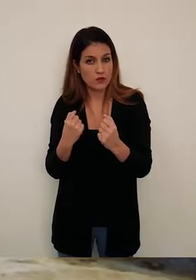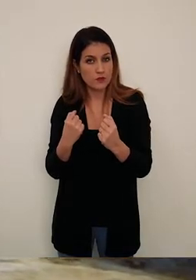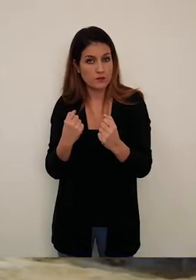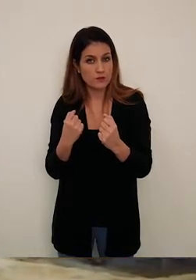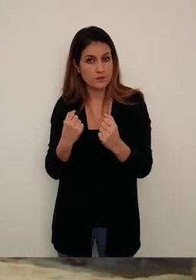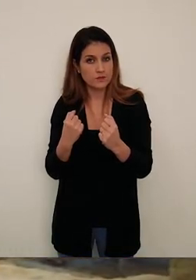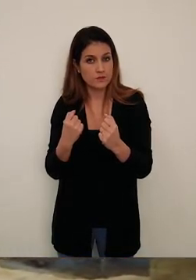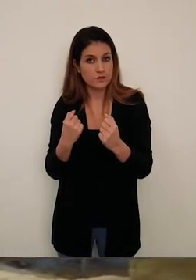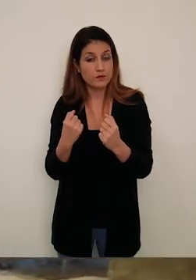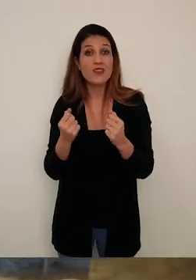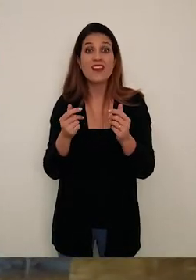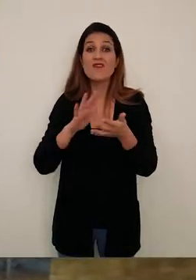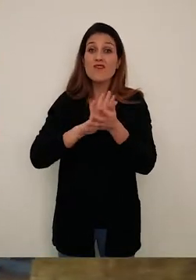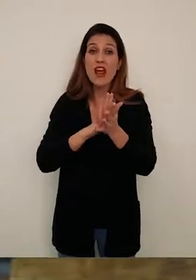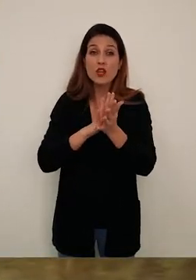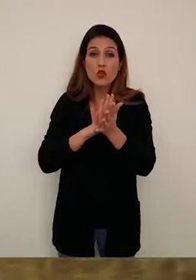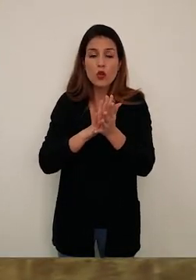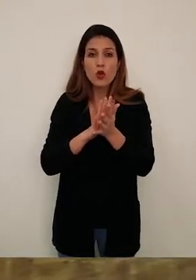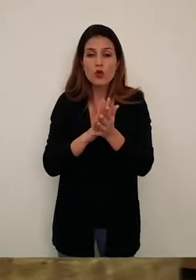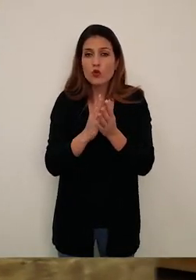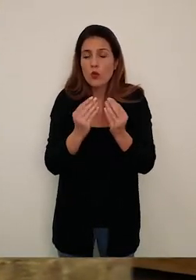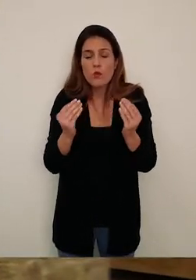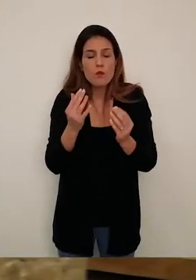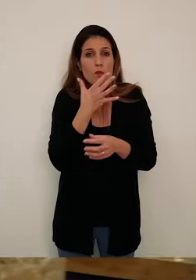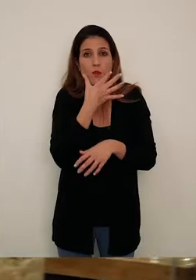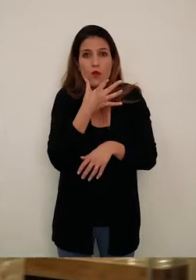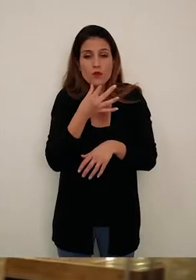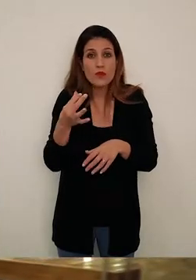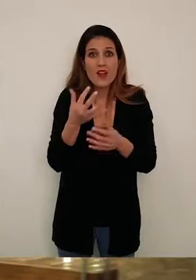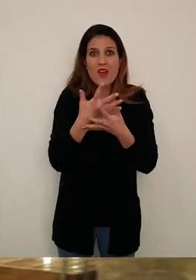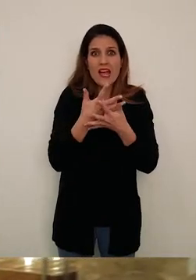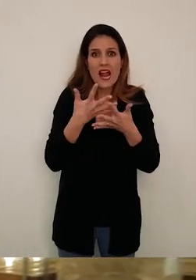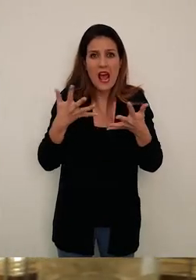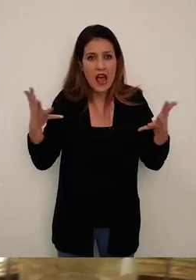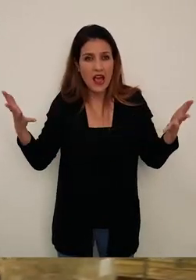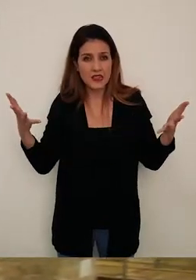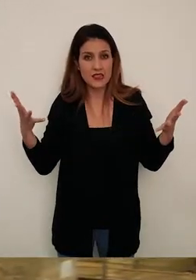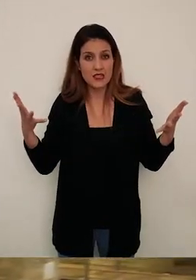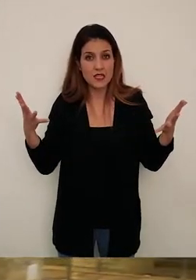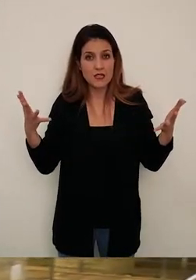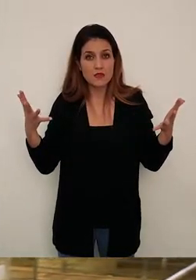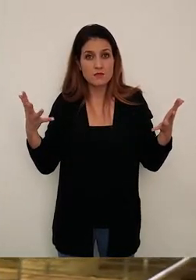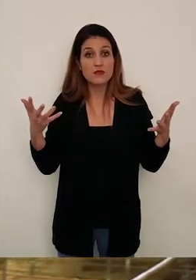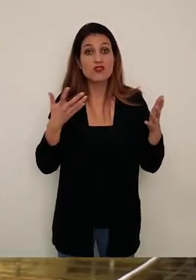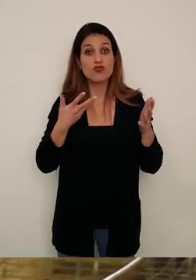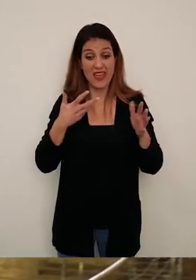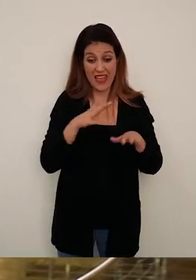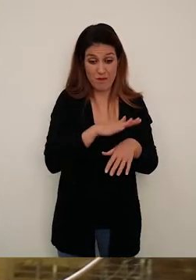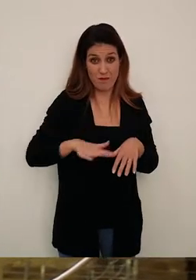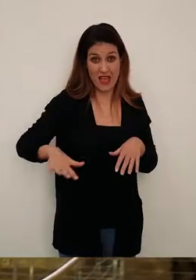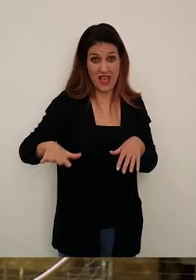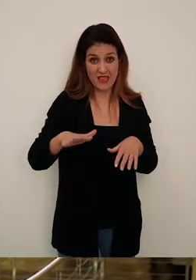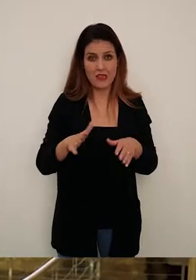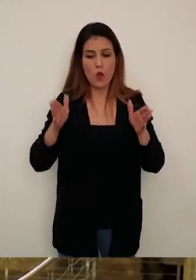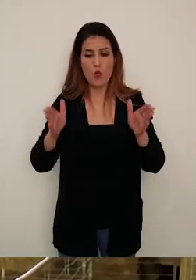Dal punto di vista prettamente architettonico, il frantoio è impressionante per grandezza e sontuosità.